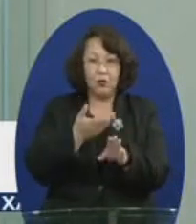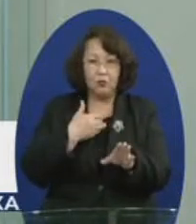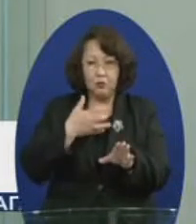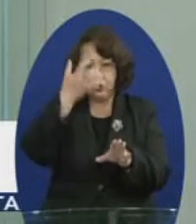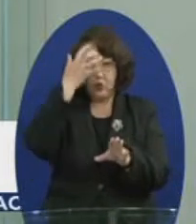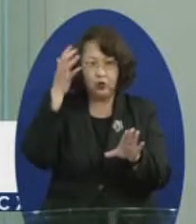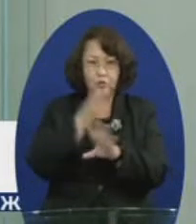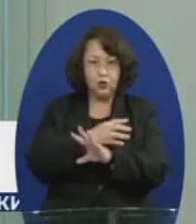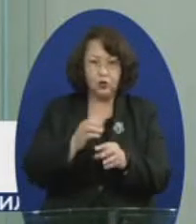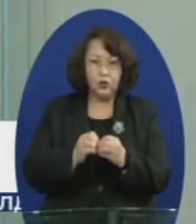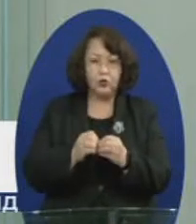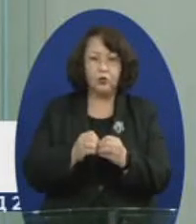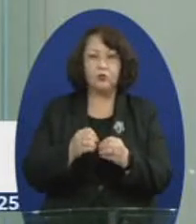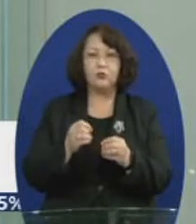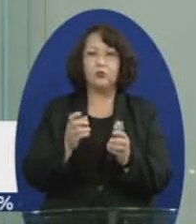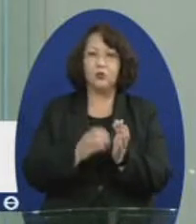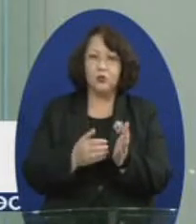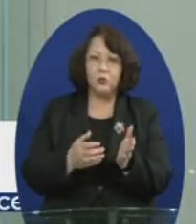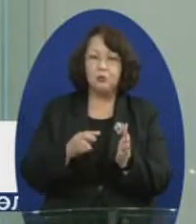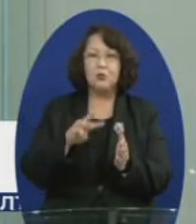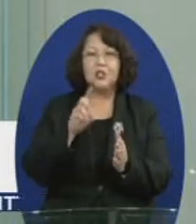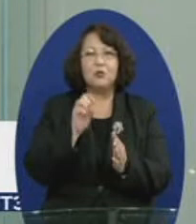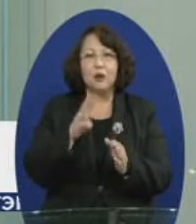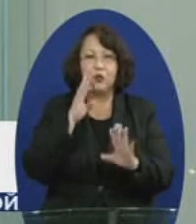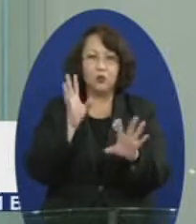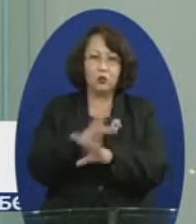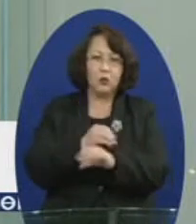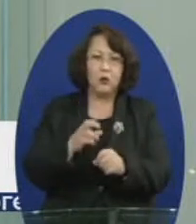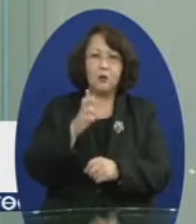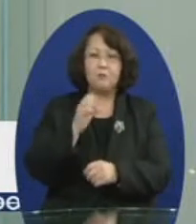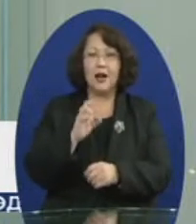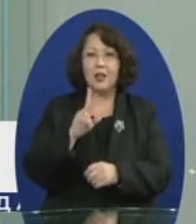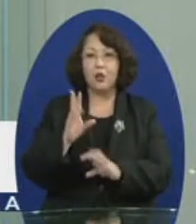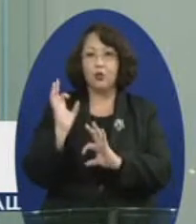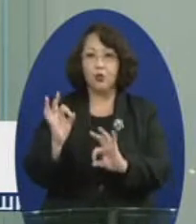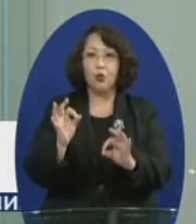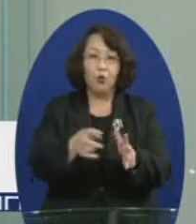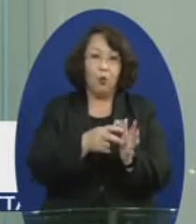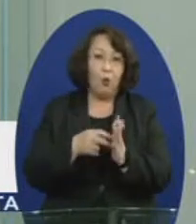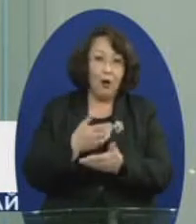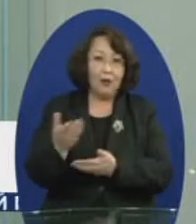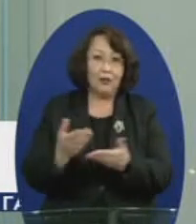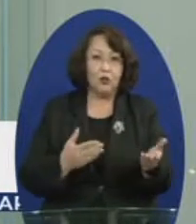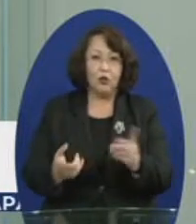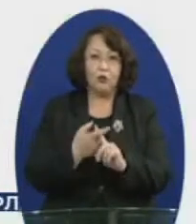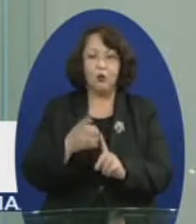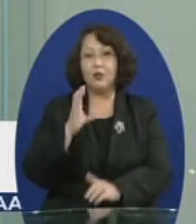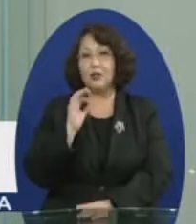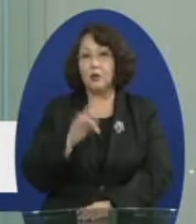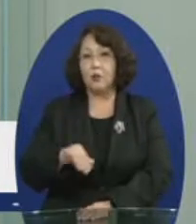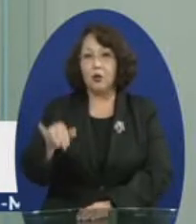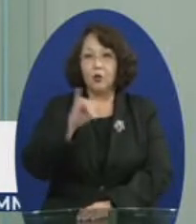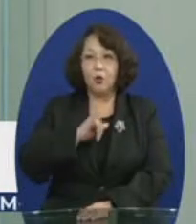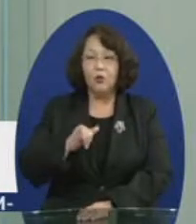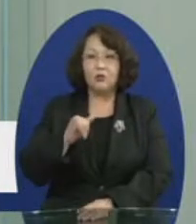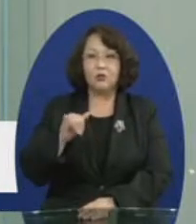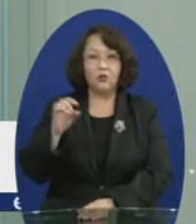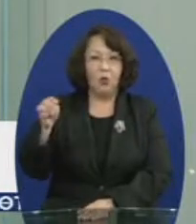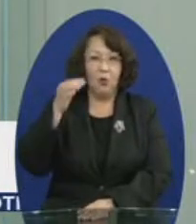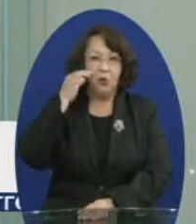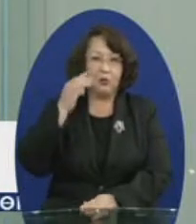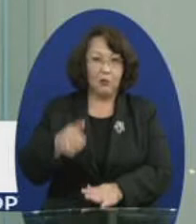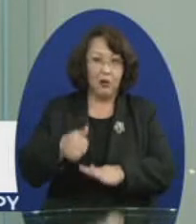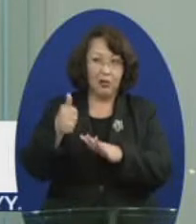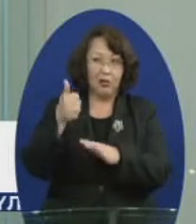асуудлууд тийм ээ. Менежментийн асуудлууд, баялагын зөв хуваарлалтын асуудлууд гэдэг энэ дээр бол Сингапур улс одоо тэргүүлдэг учраас